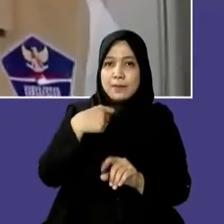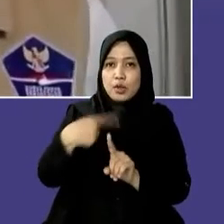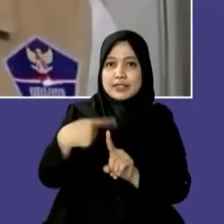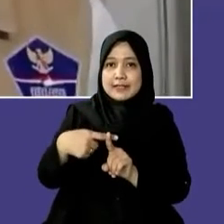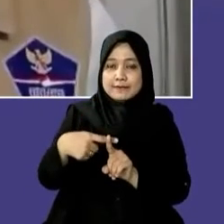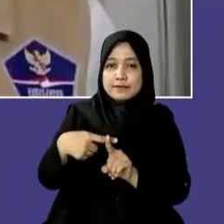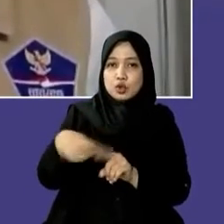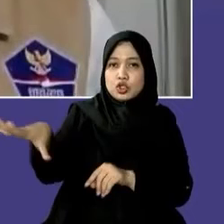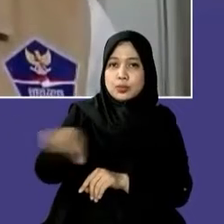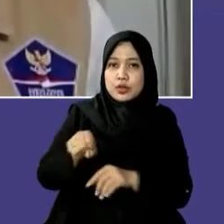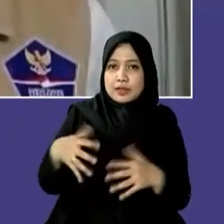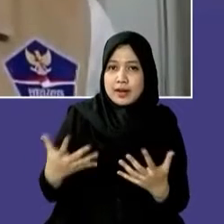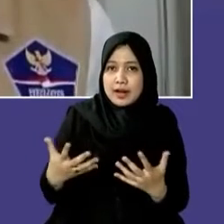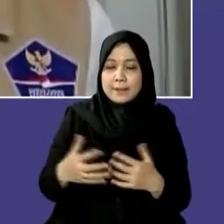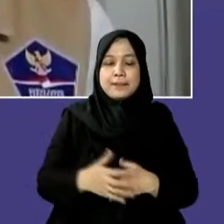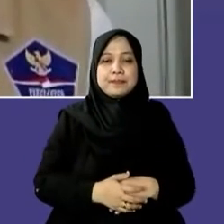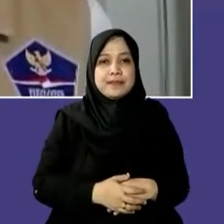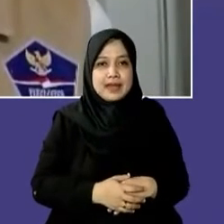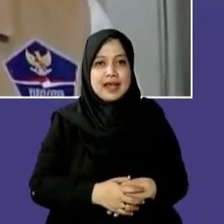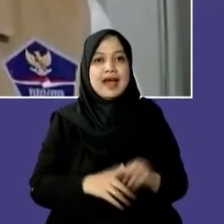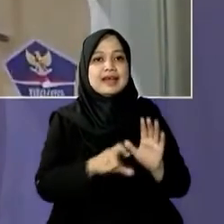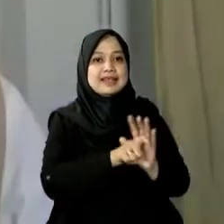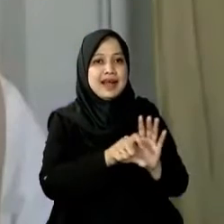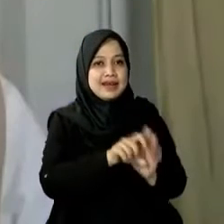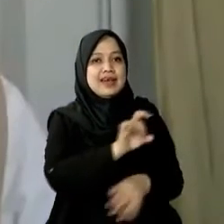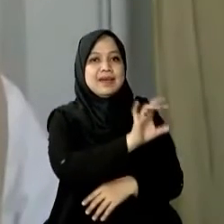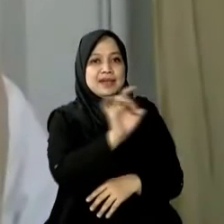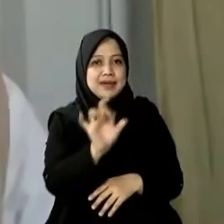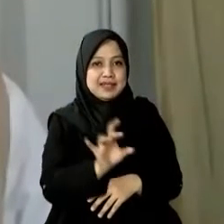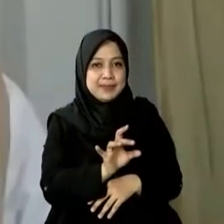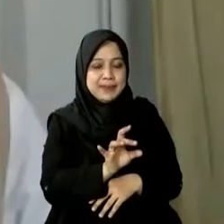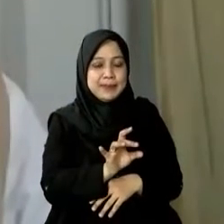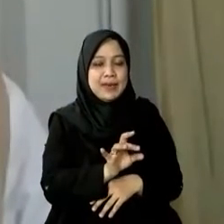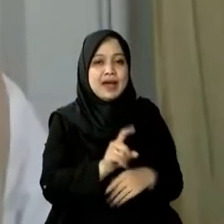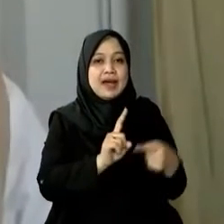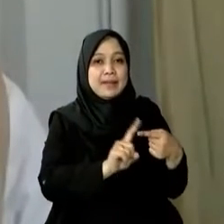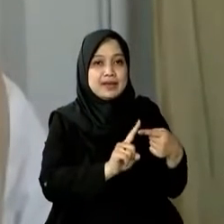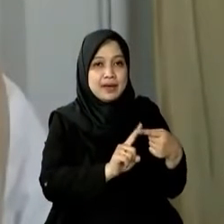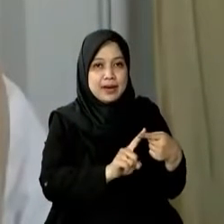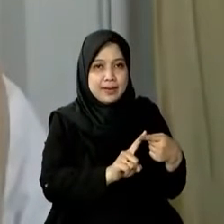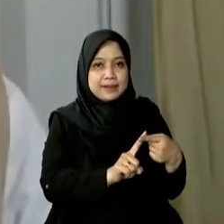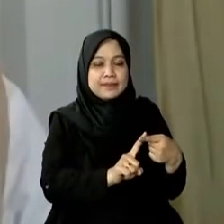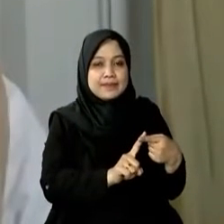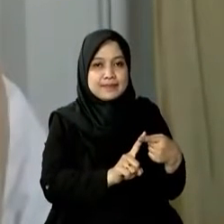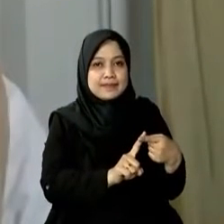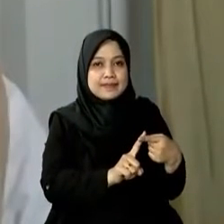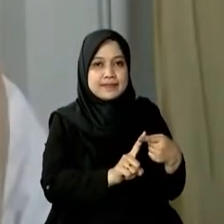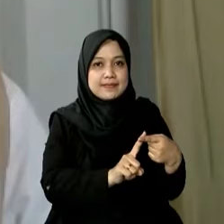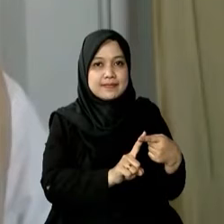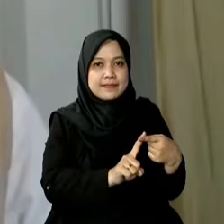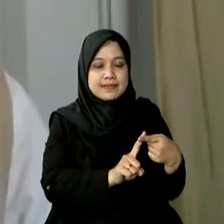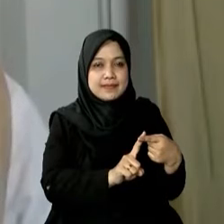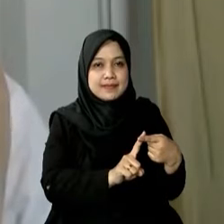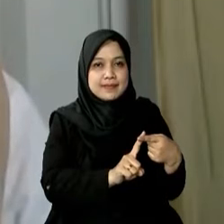beberapa metode Putri Yang jelas Pertama eh Ayo kita harus